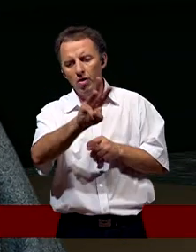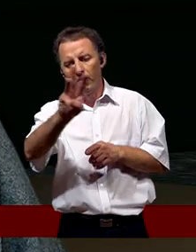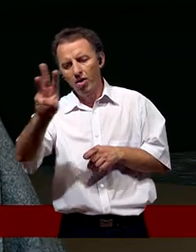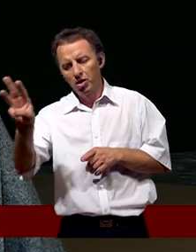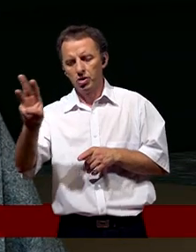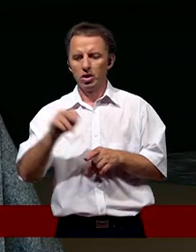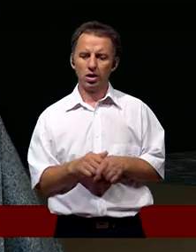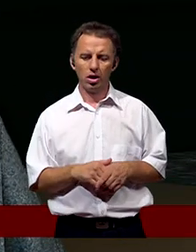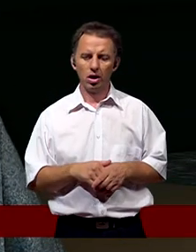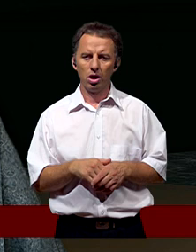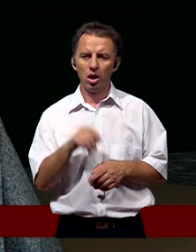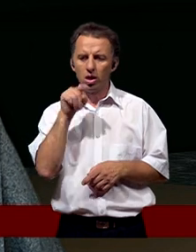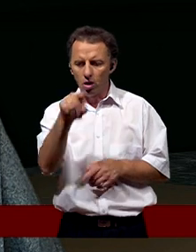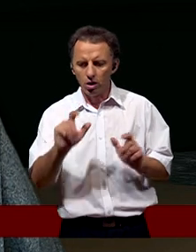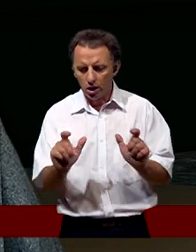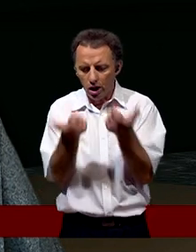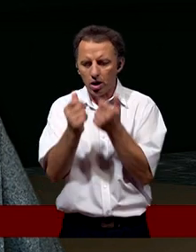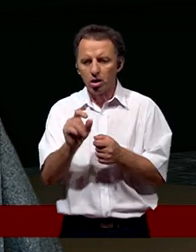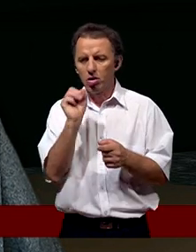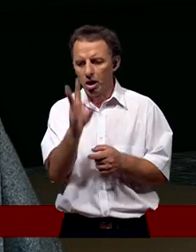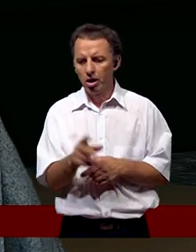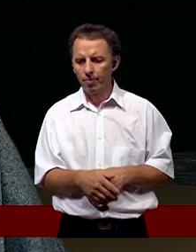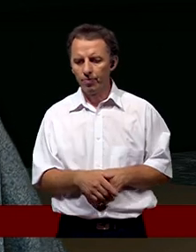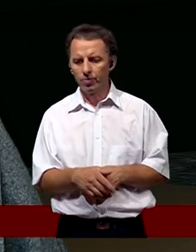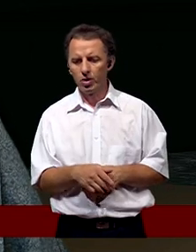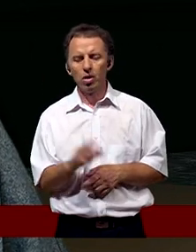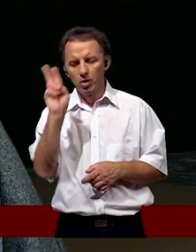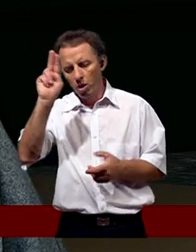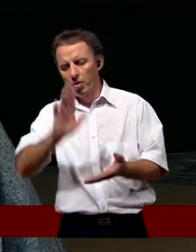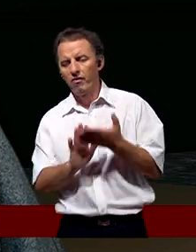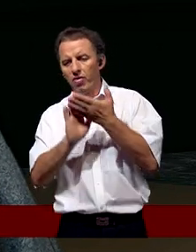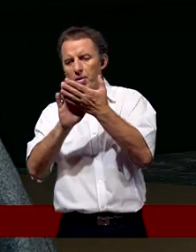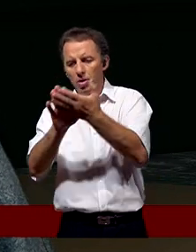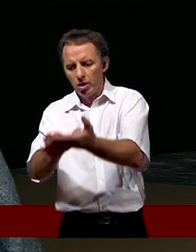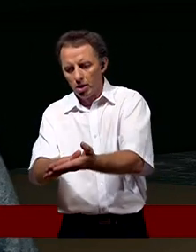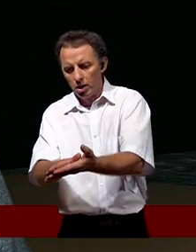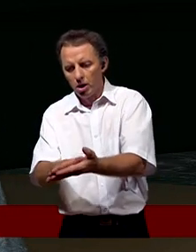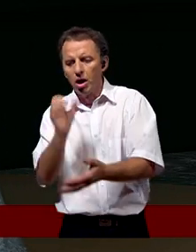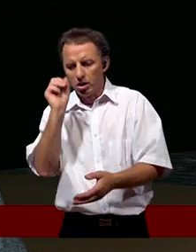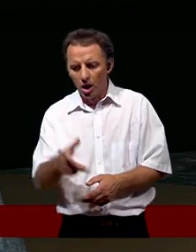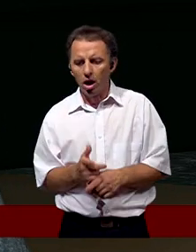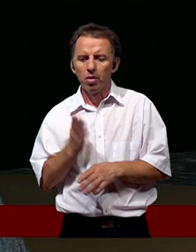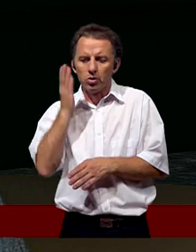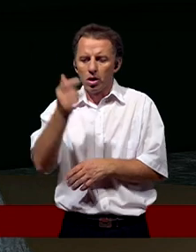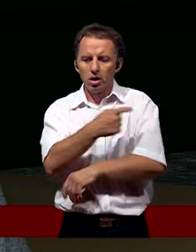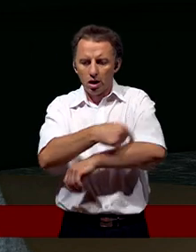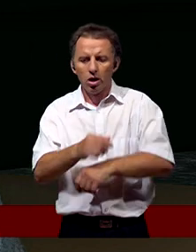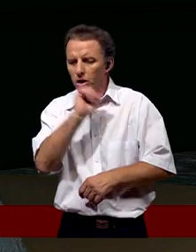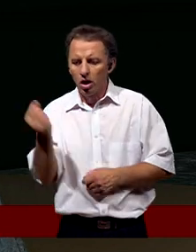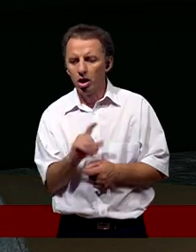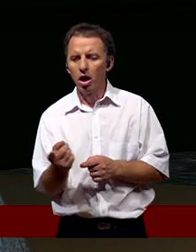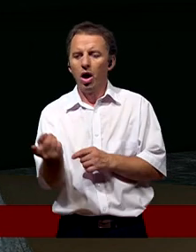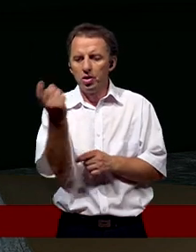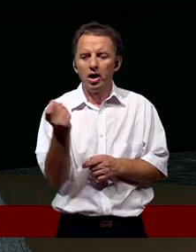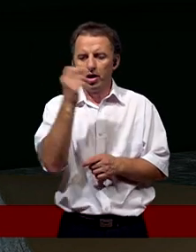waszych, czy zdarza nam się tak, że niby komuś wybaczymy, ale tak nas w przyszłości zraził, że się już do